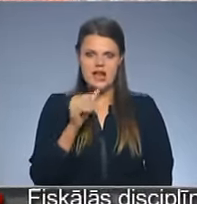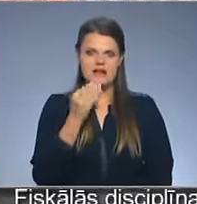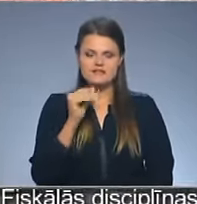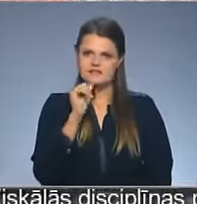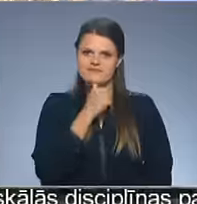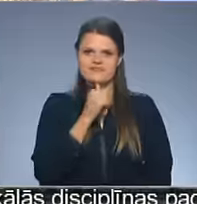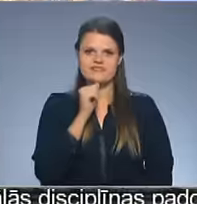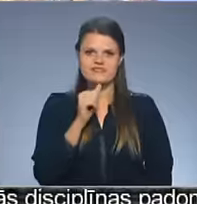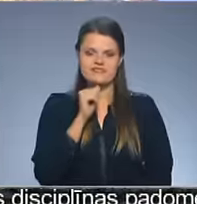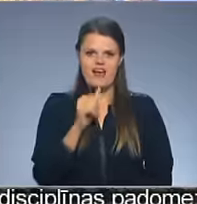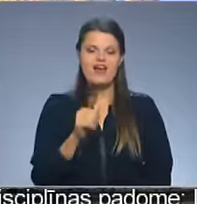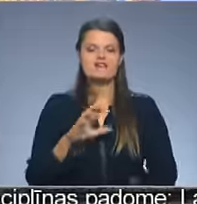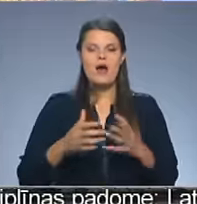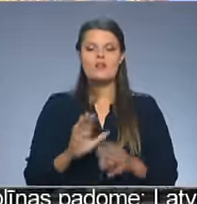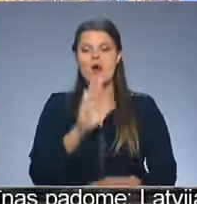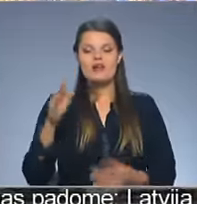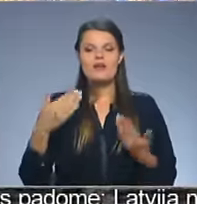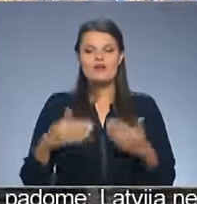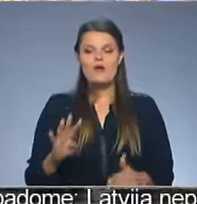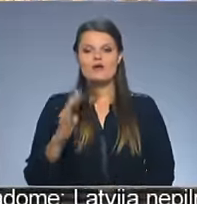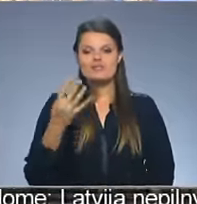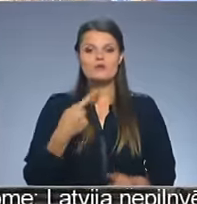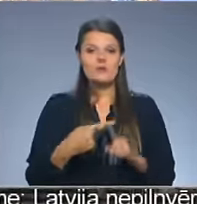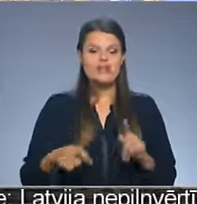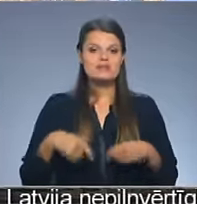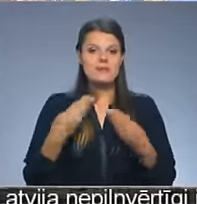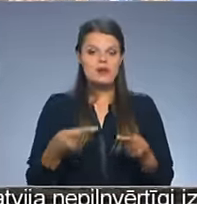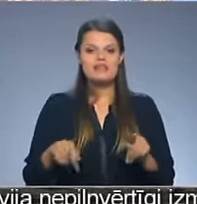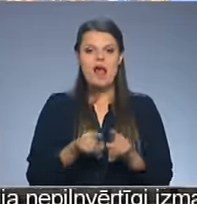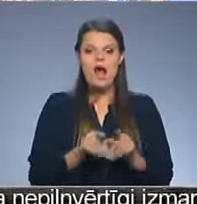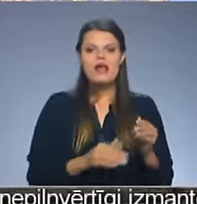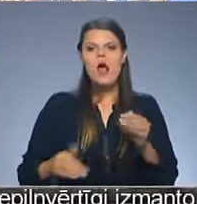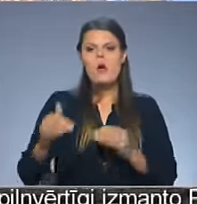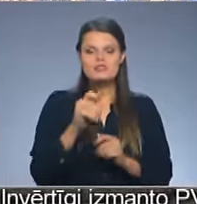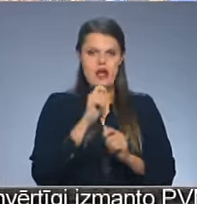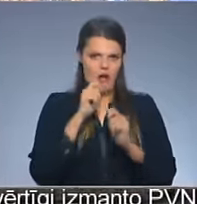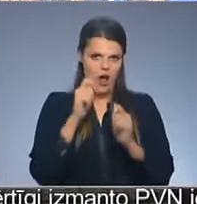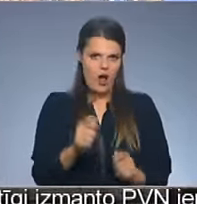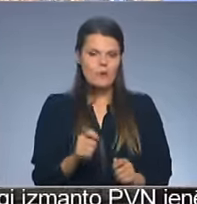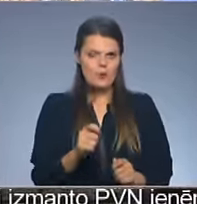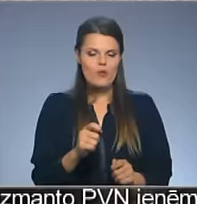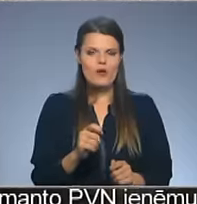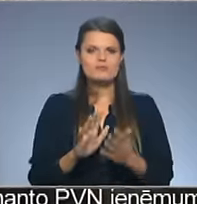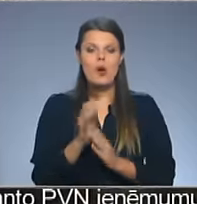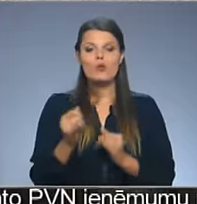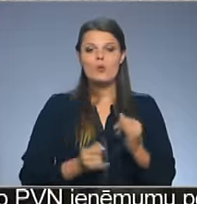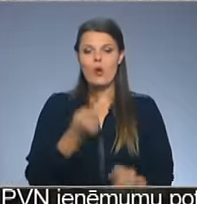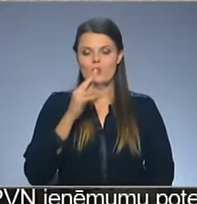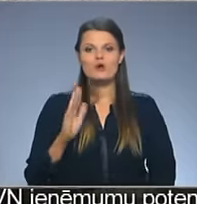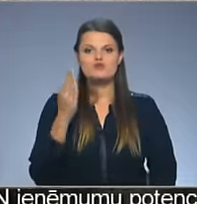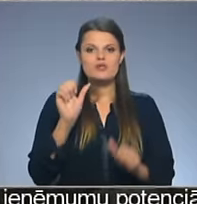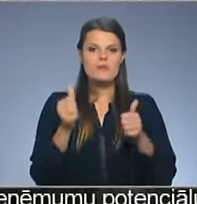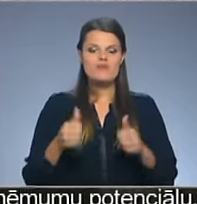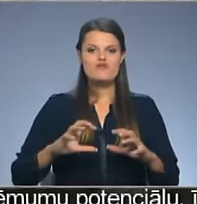Jā. Ābolu dienā jau 4. Reizi tika pasniegts arī augstākais apbalvojums augļkopībā no sudraba